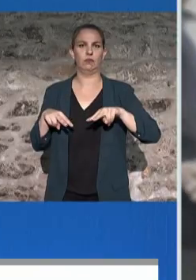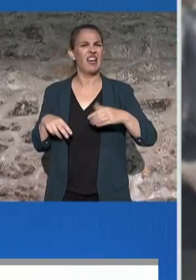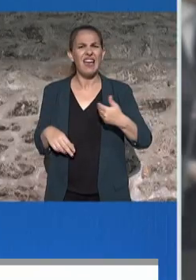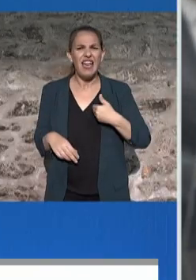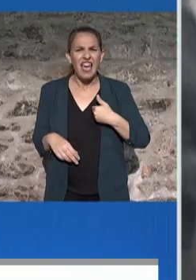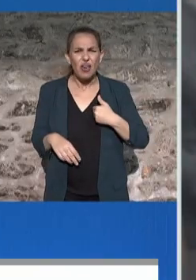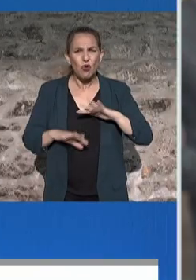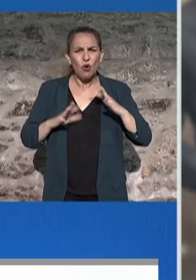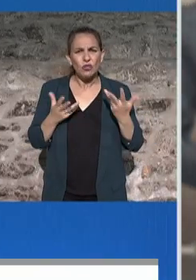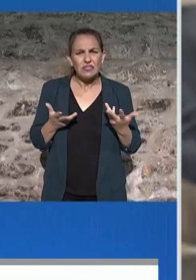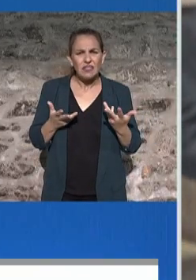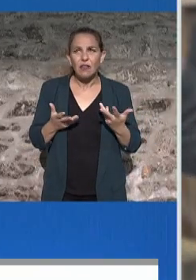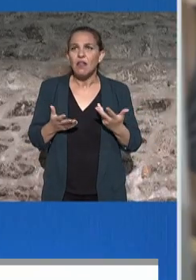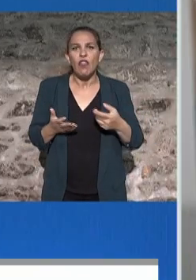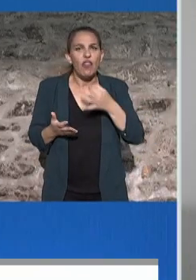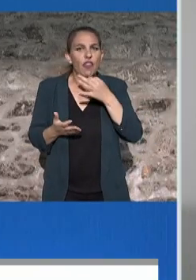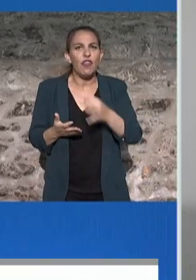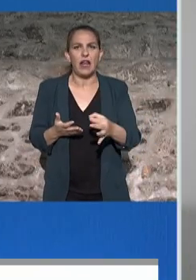θα μιλήσει το απόγευμα στο Ηράκλειο.